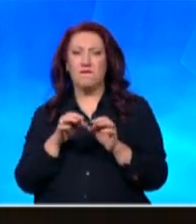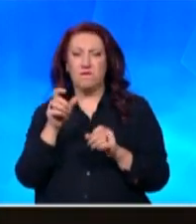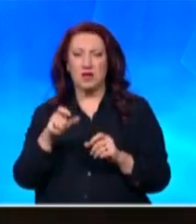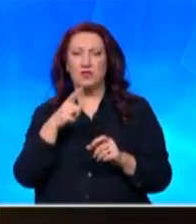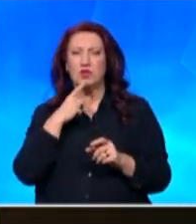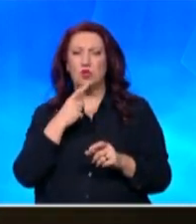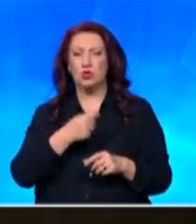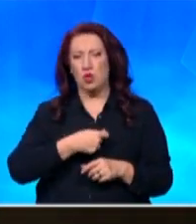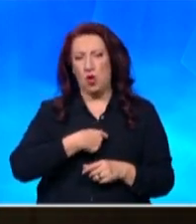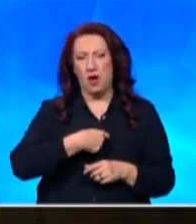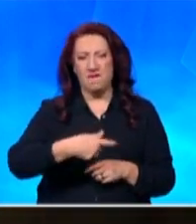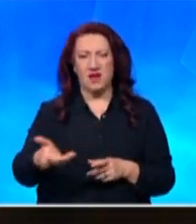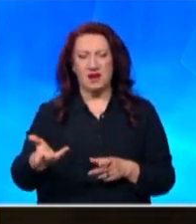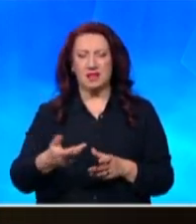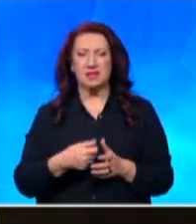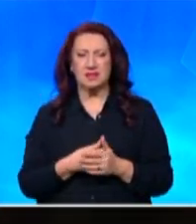начин именно